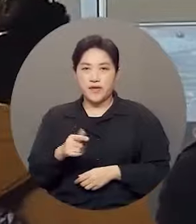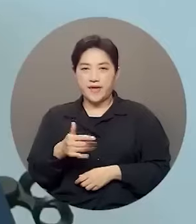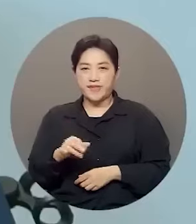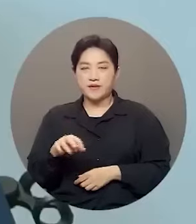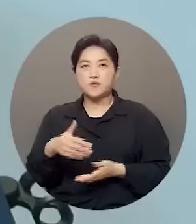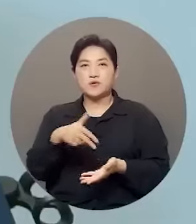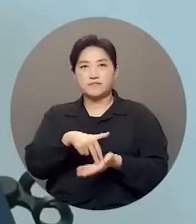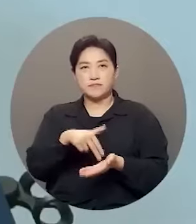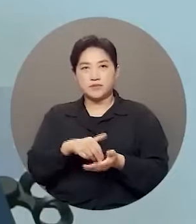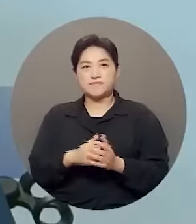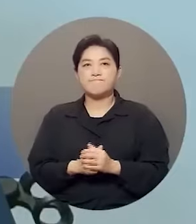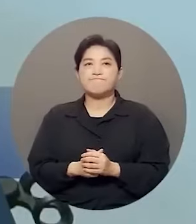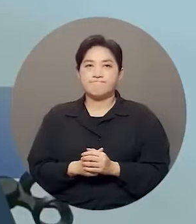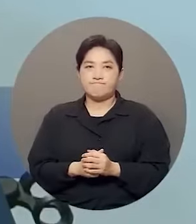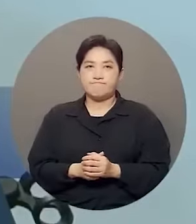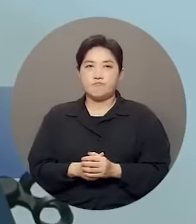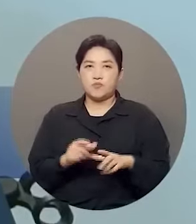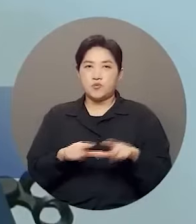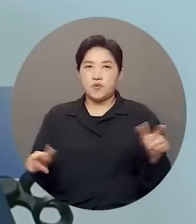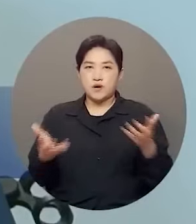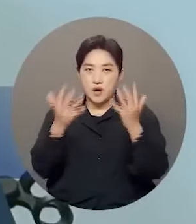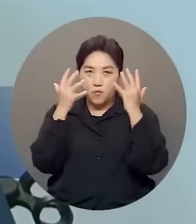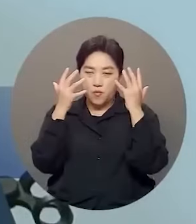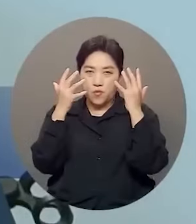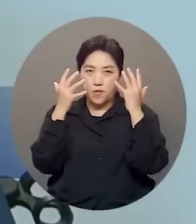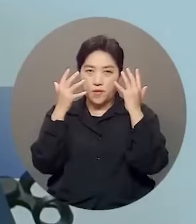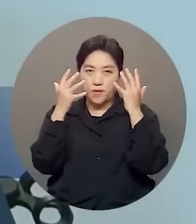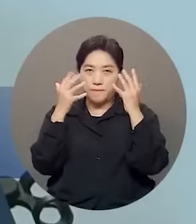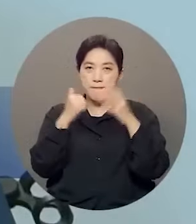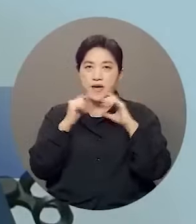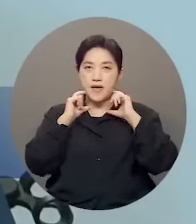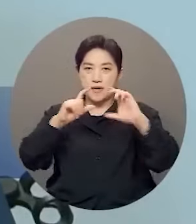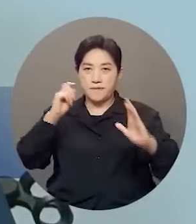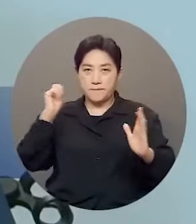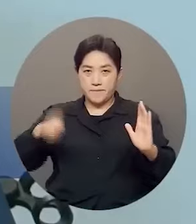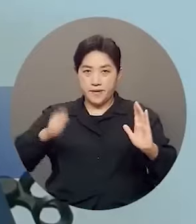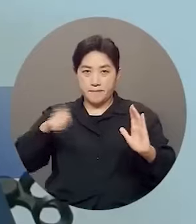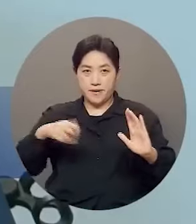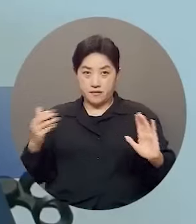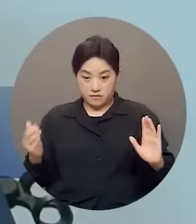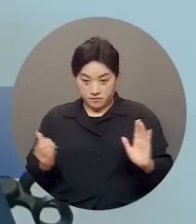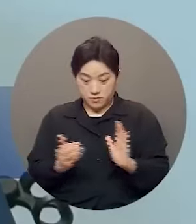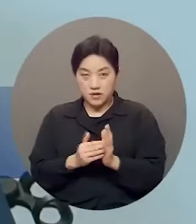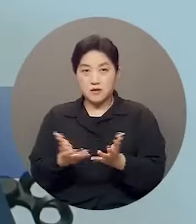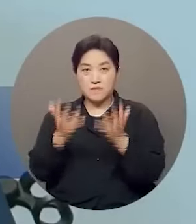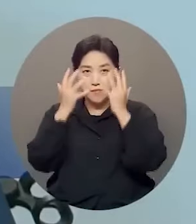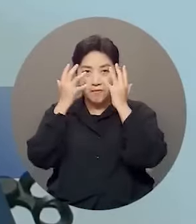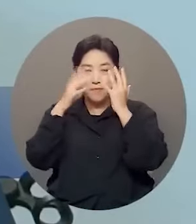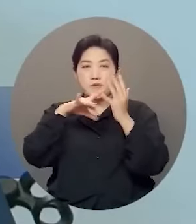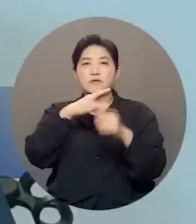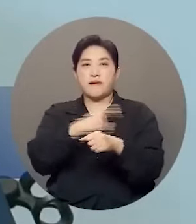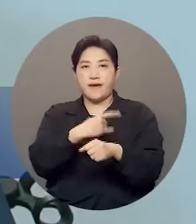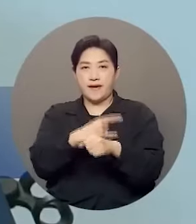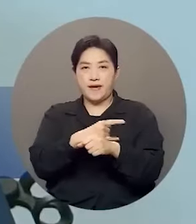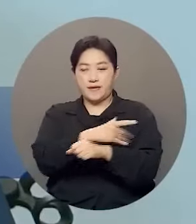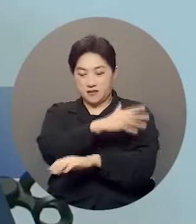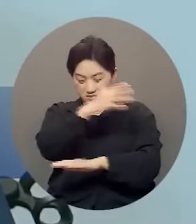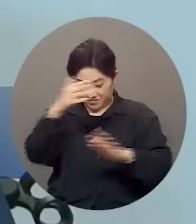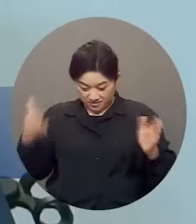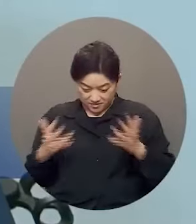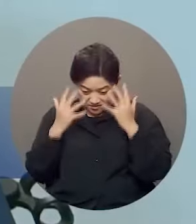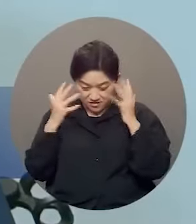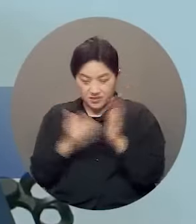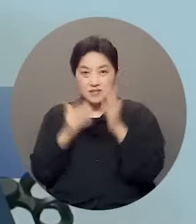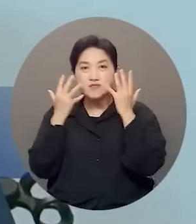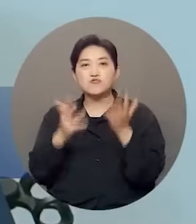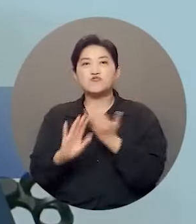입장입니다. Koliko je dakle izrečena pravosnažna presuda kojom je utvrđena kazna zatvora, da se sačeka sa izrečenjem